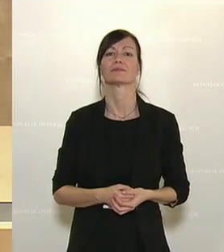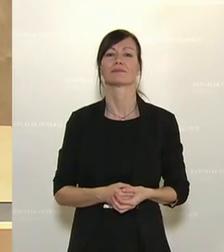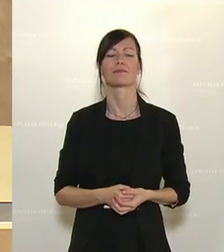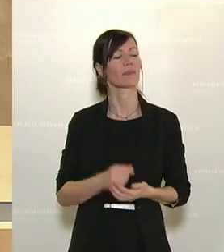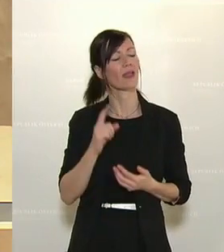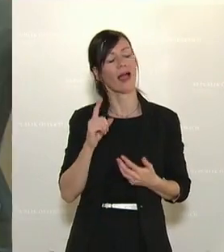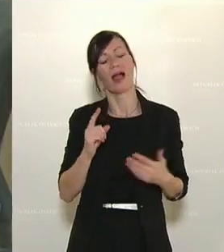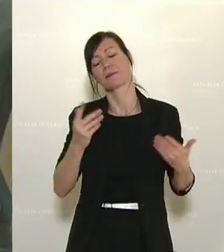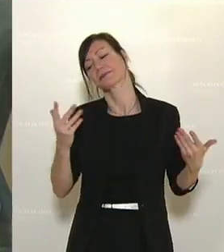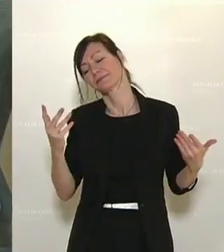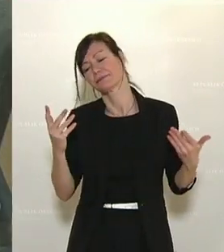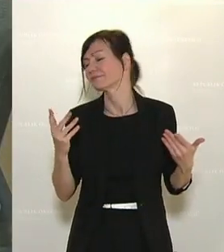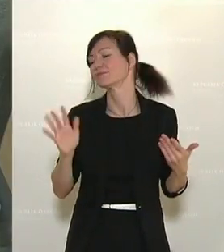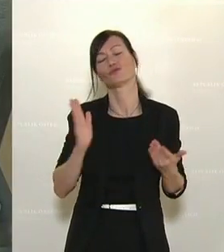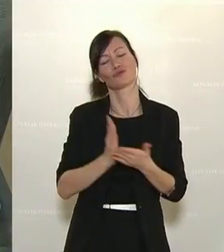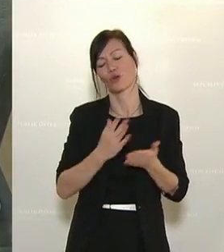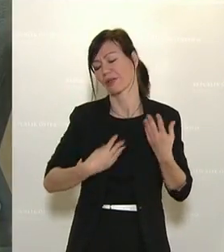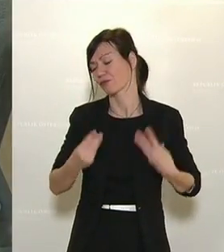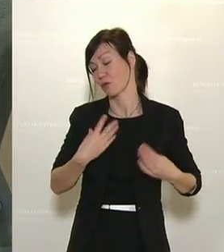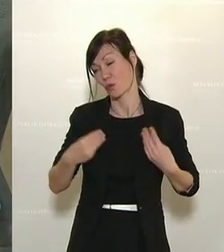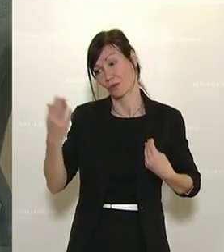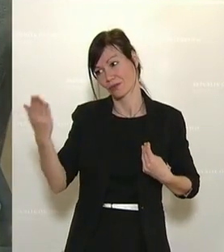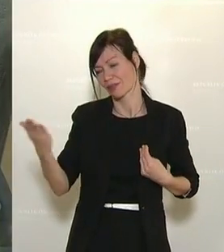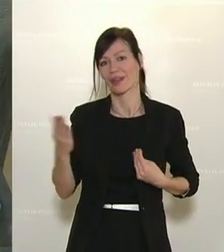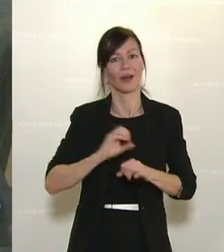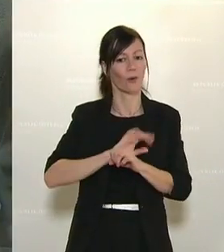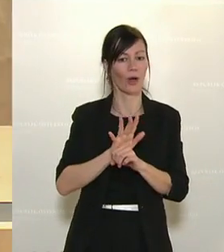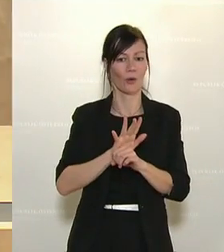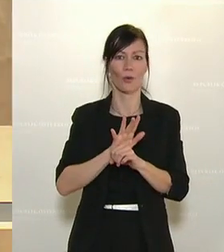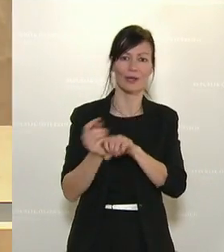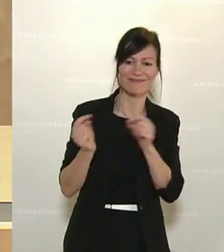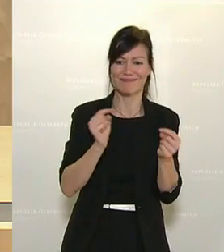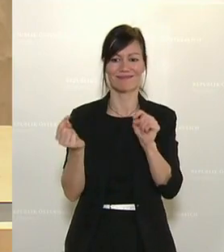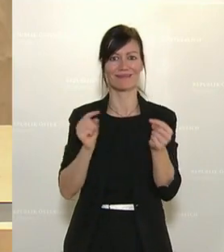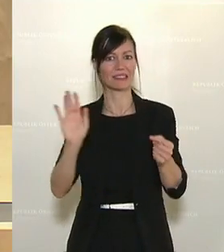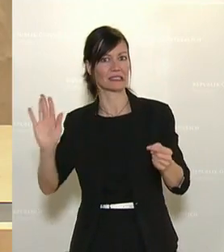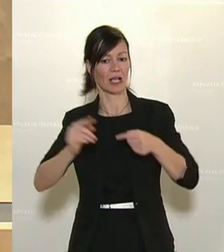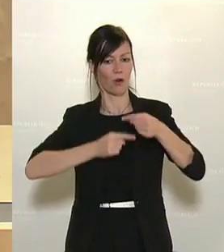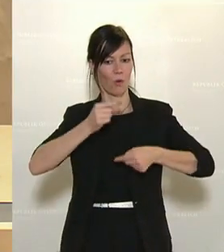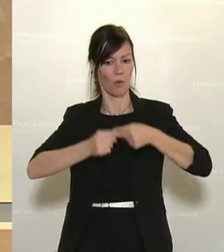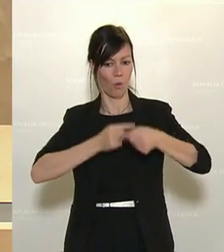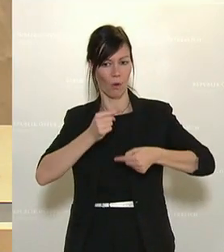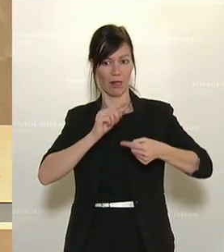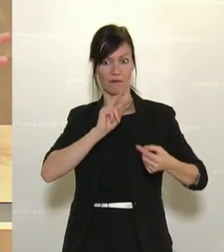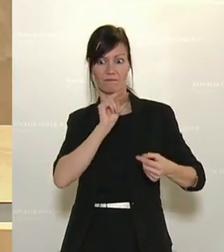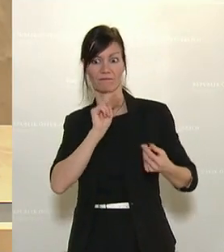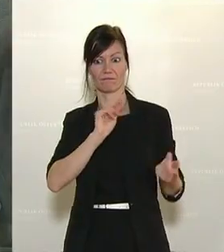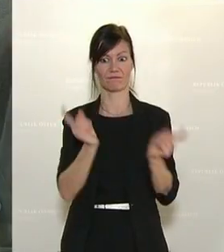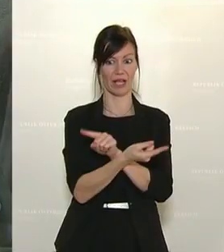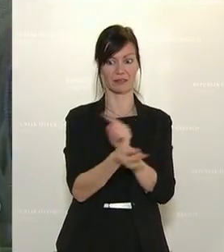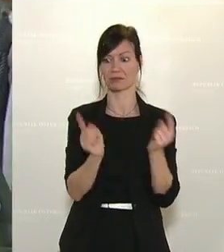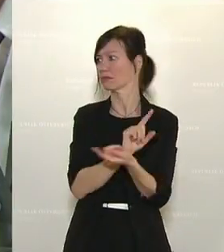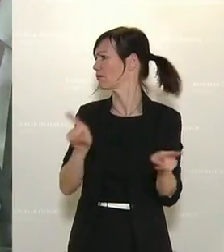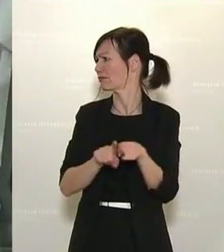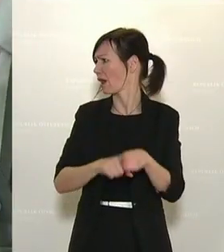Aber wir sind nichts anderes gewohnt. Sie wechseln in dieser Corona-Diskussion Ihre Position wie die Unterhose. Es ist